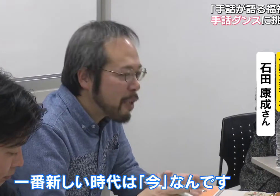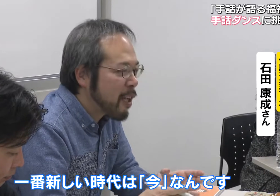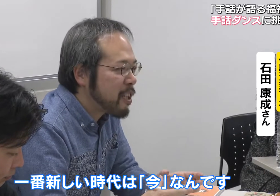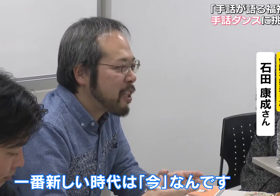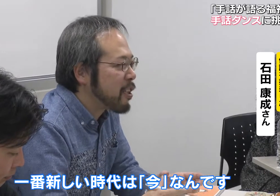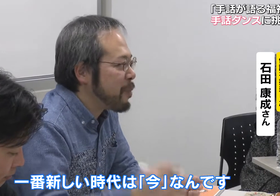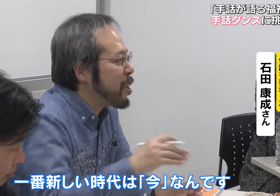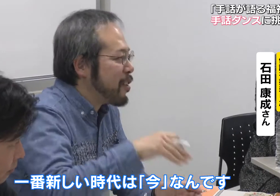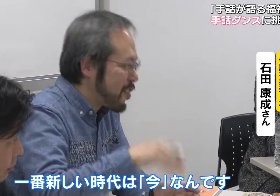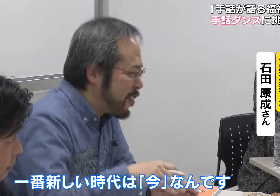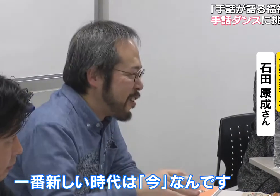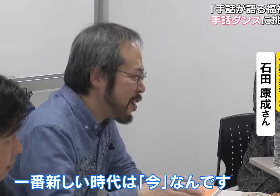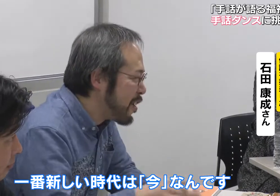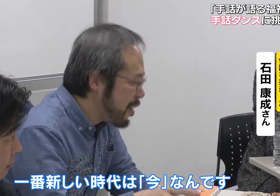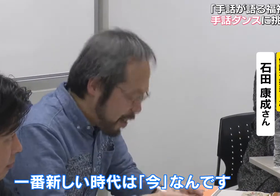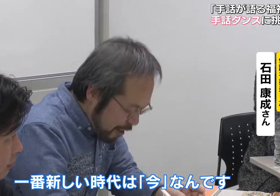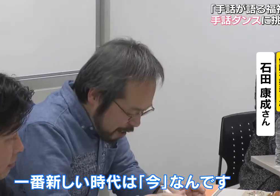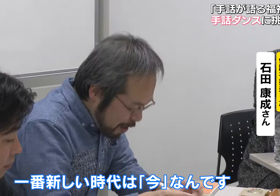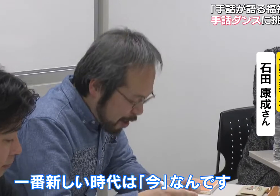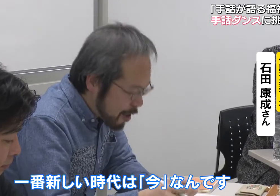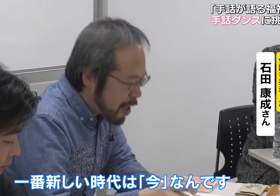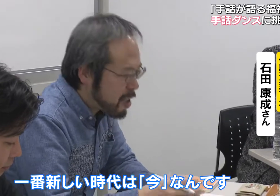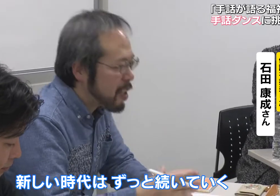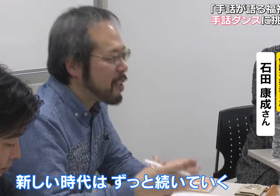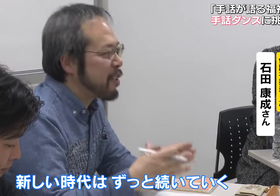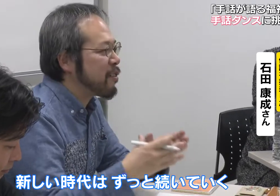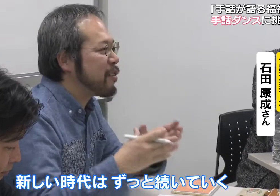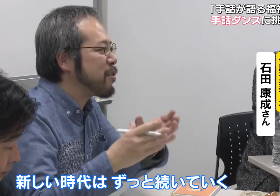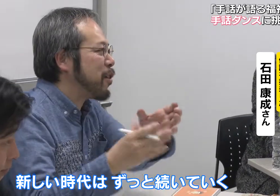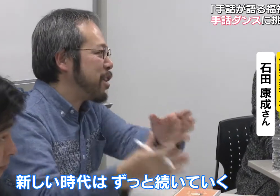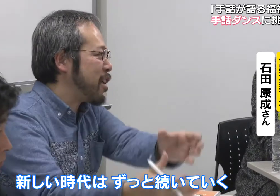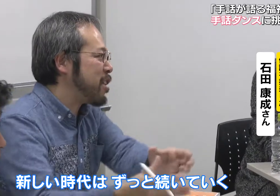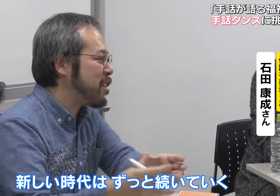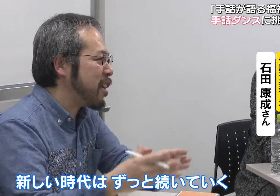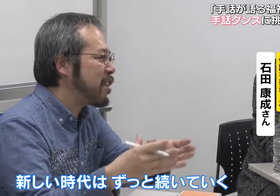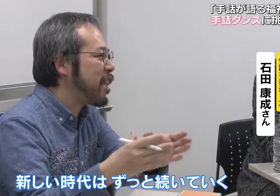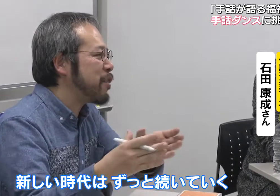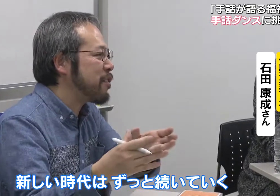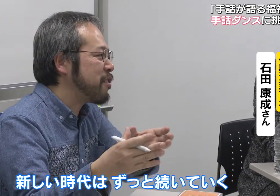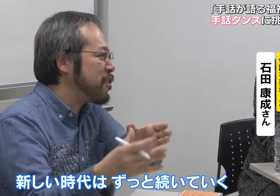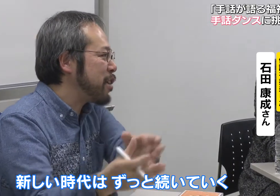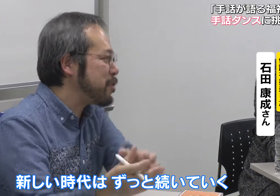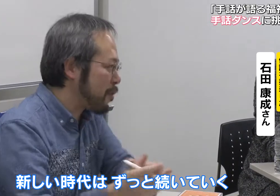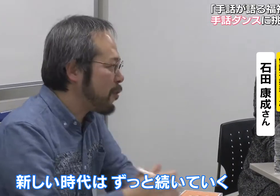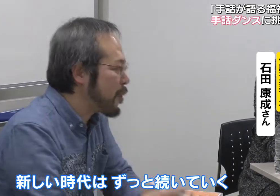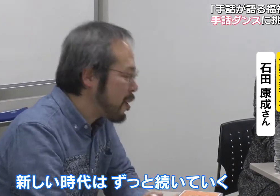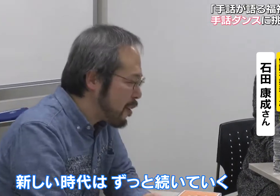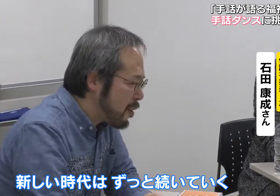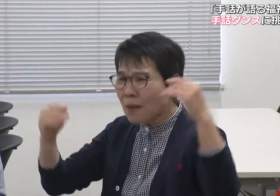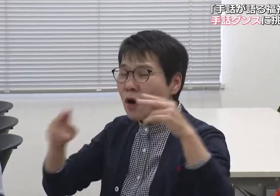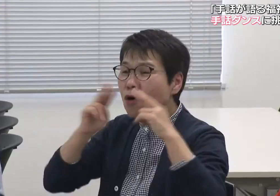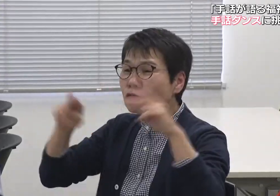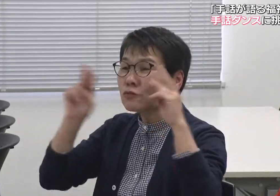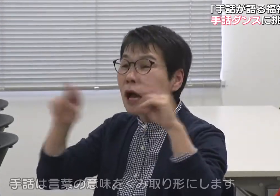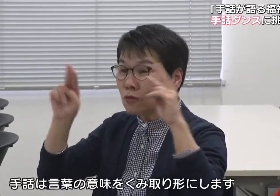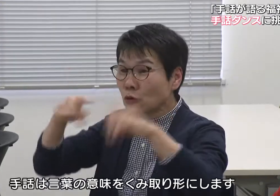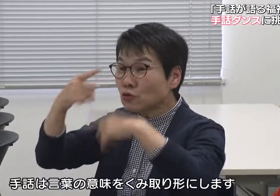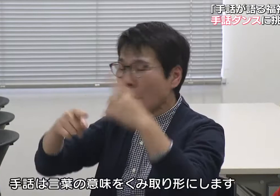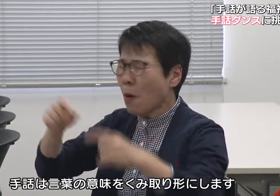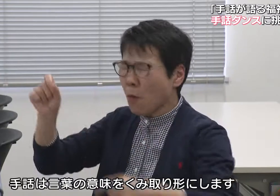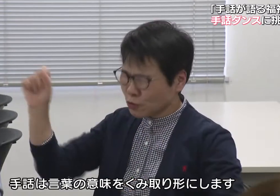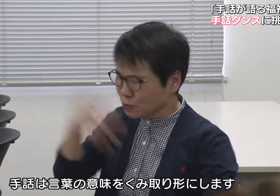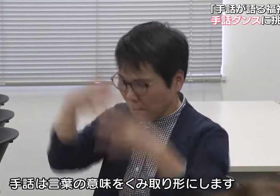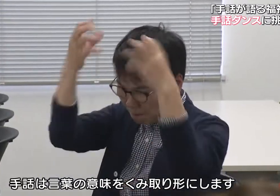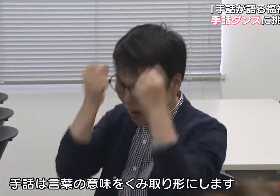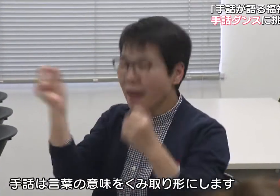一番新しい時代って今なんです。だから新しい時代ってずっと新しい時代っていうのは続いていくと。 手話